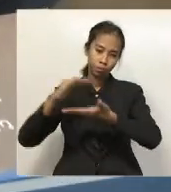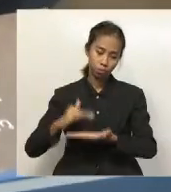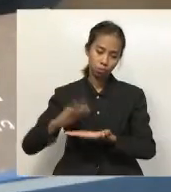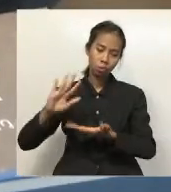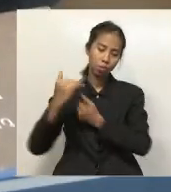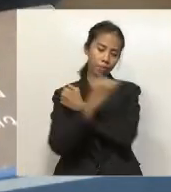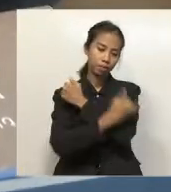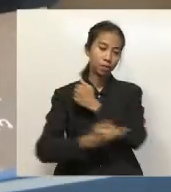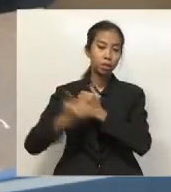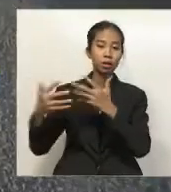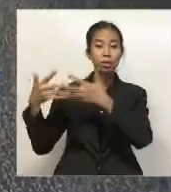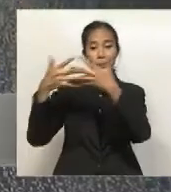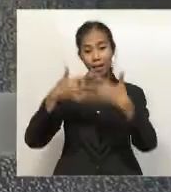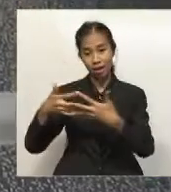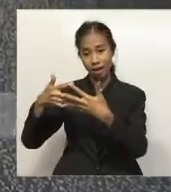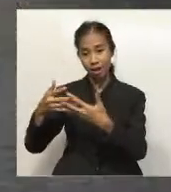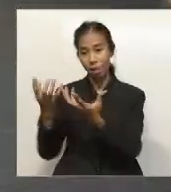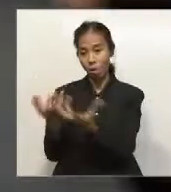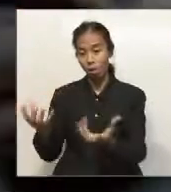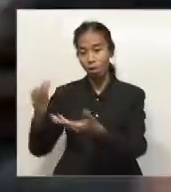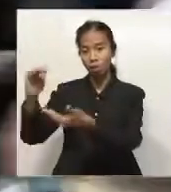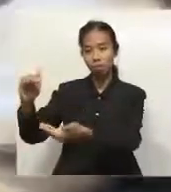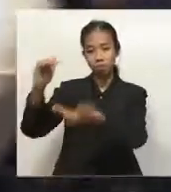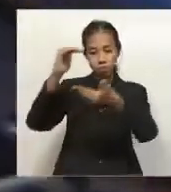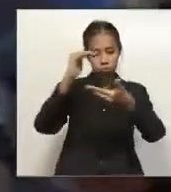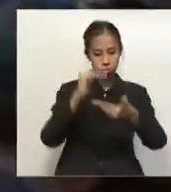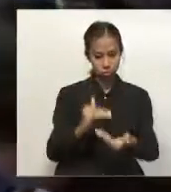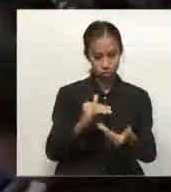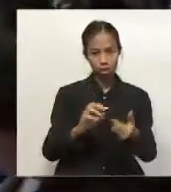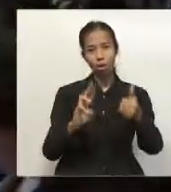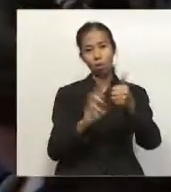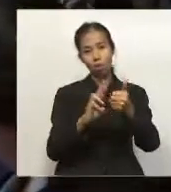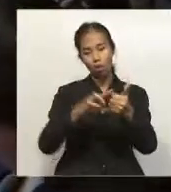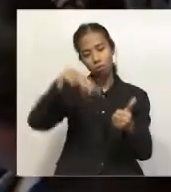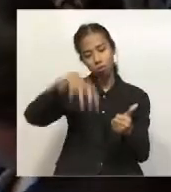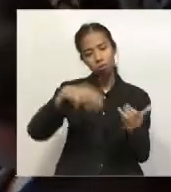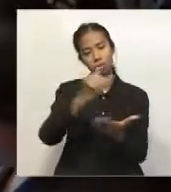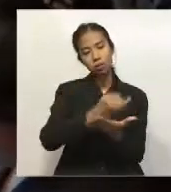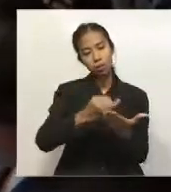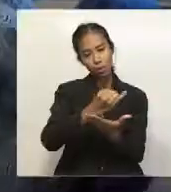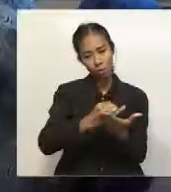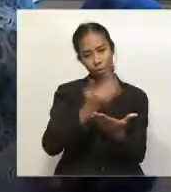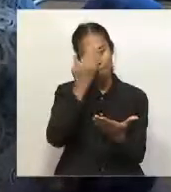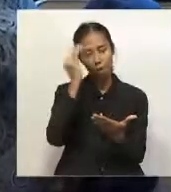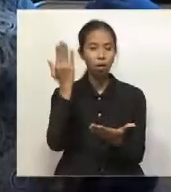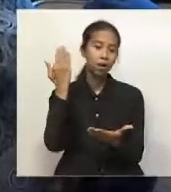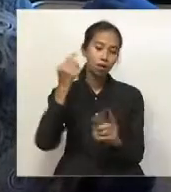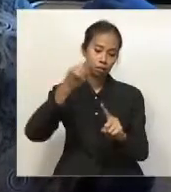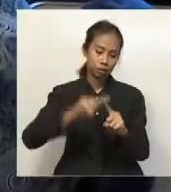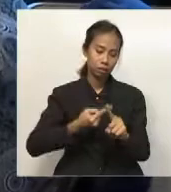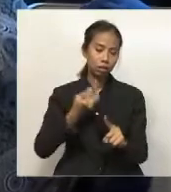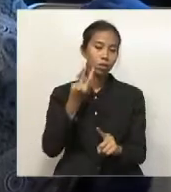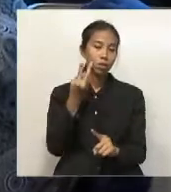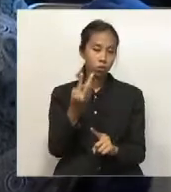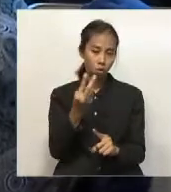ากสหรัฐอเมริกาให้แก่นายประทีปเพ็งตะโกรองอธิบดีกรมศิลปากรหลังจากเดือนกุมภาพันธ์ที่ผ่านมา